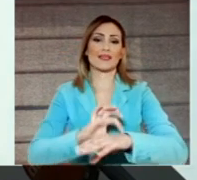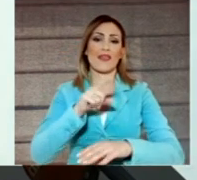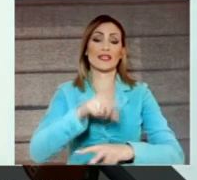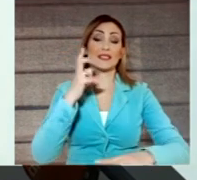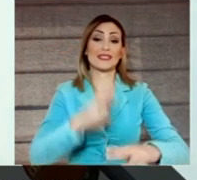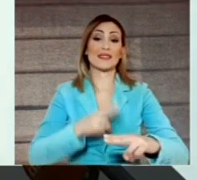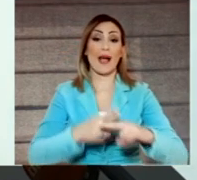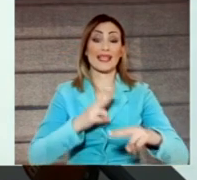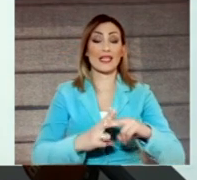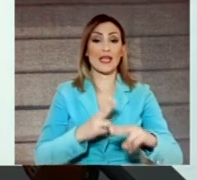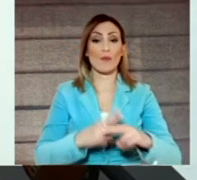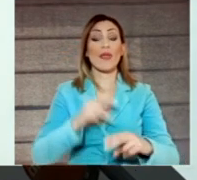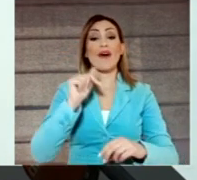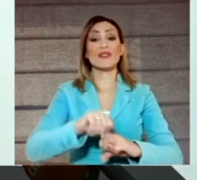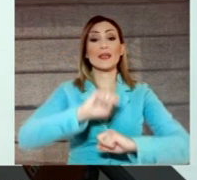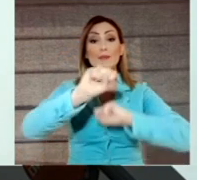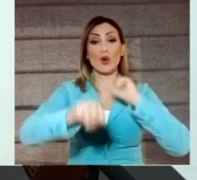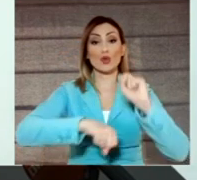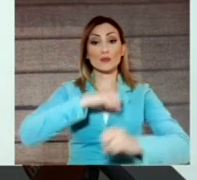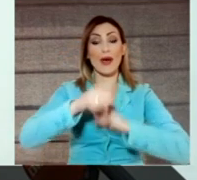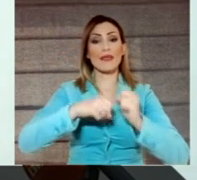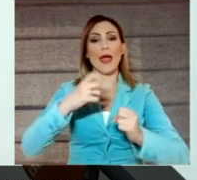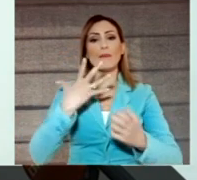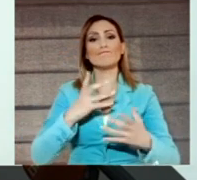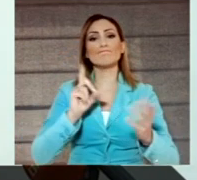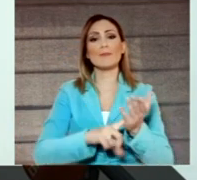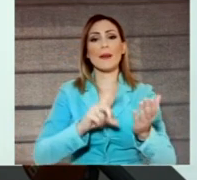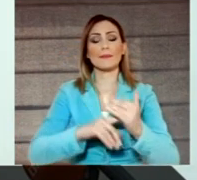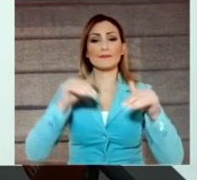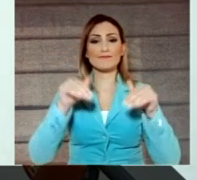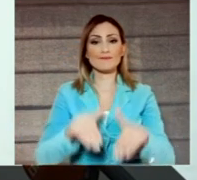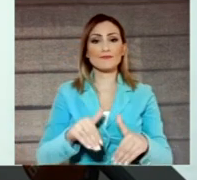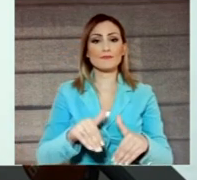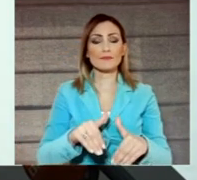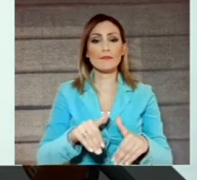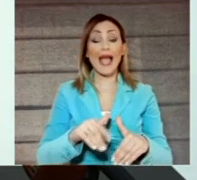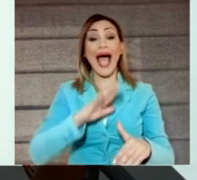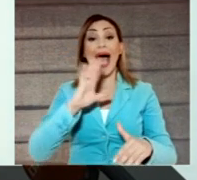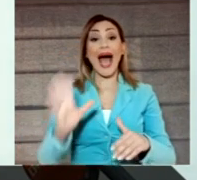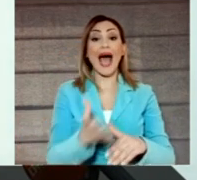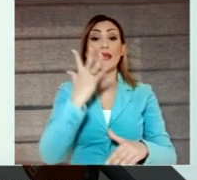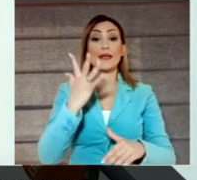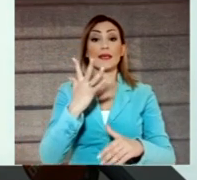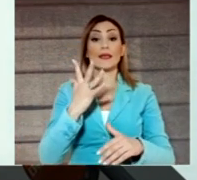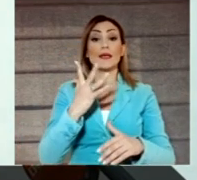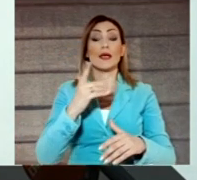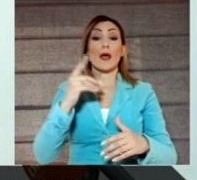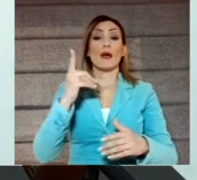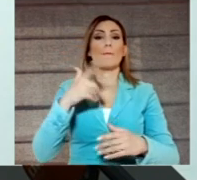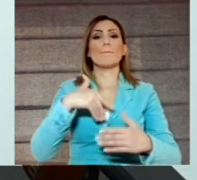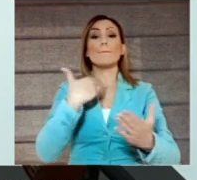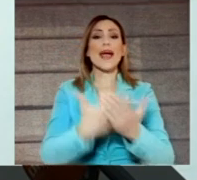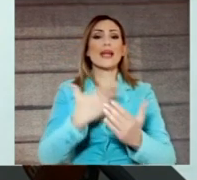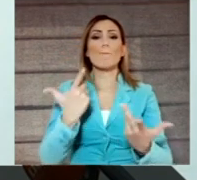ότι αυτή η προσπάθεια απαιτεί μεγάλες αντοχές. Ο συναγερμός θα λήξει μόνο όταν υπάρξει εμβολιαστική κάλυψη μιας